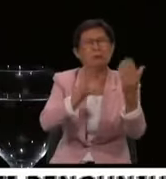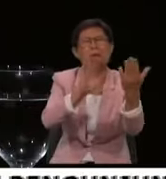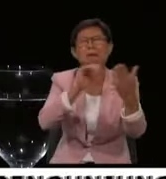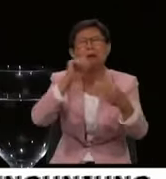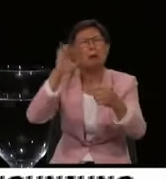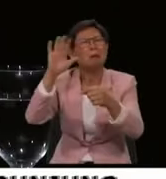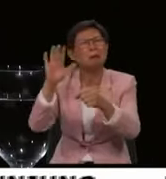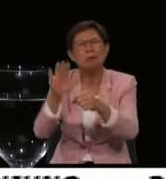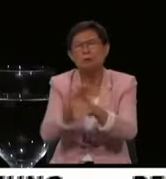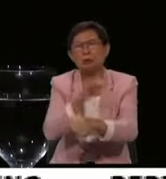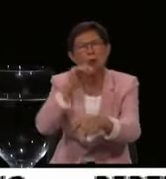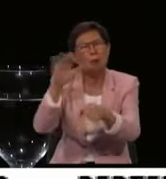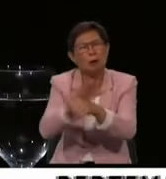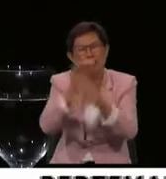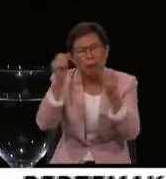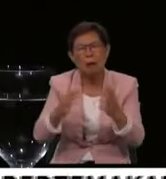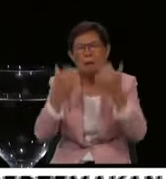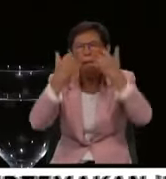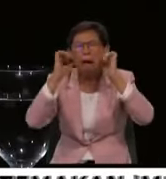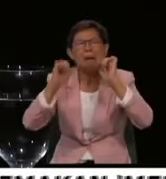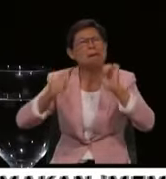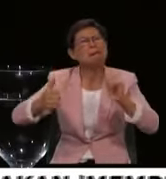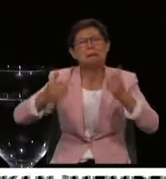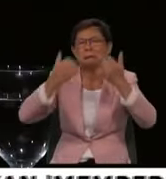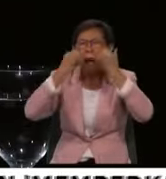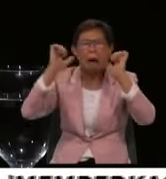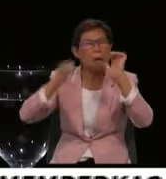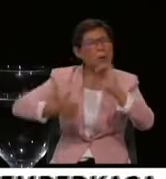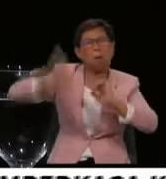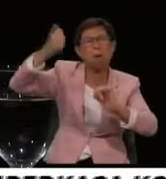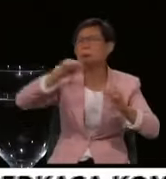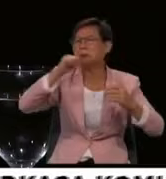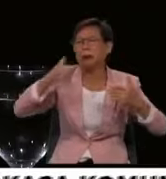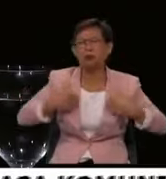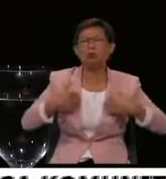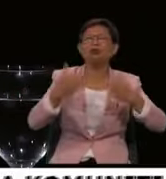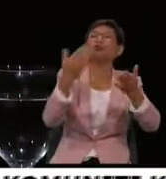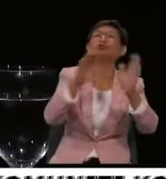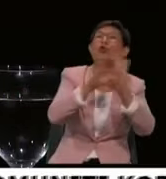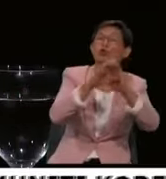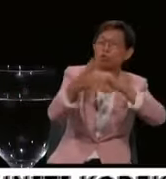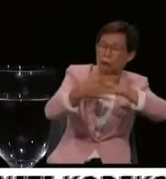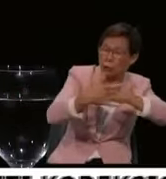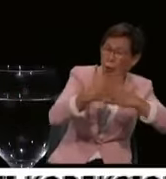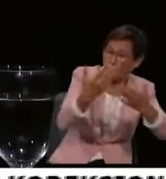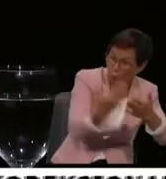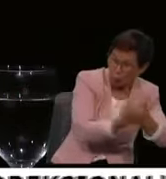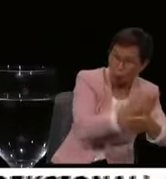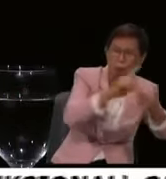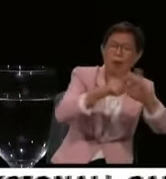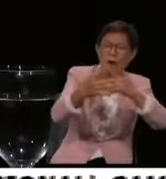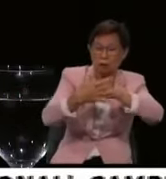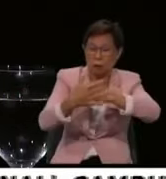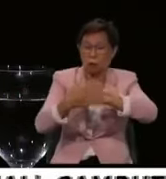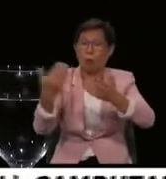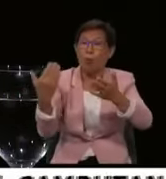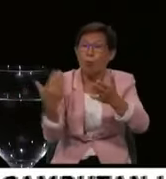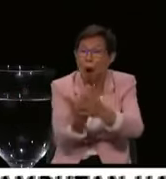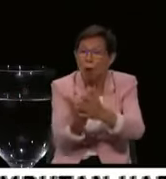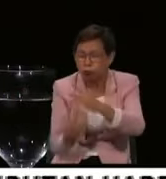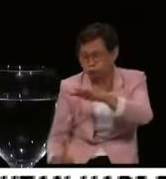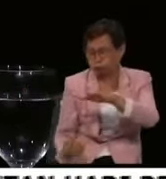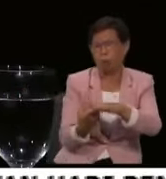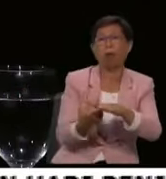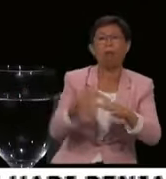berkemahiran tinggi terutamanya untuk memenuhi permintaan industri seperti teknologi baharu dan juga teknologi yang baru muncul.